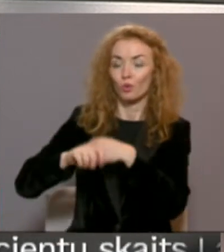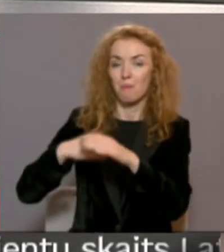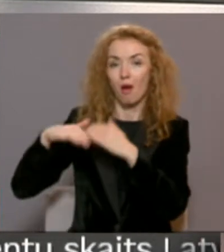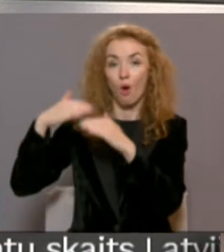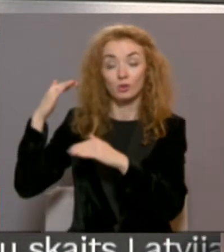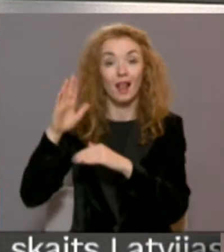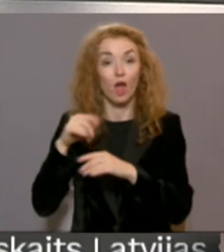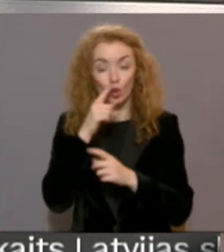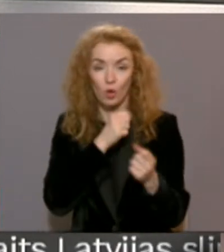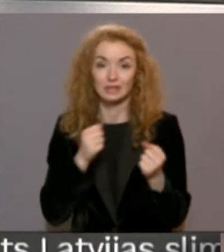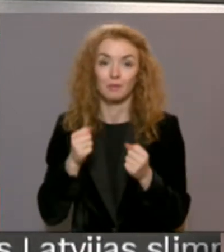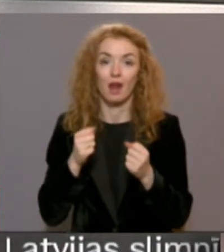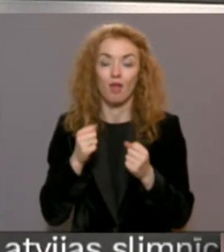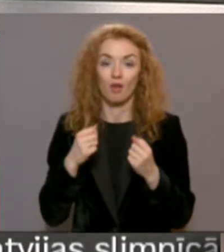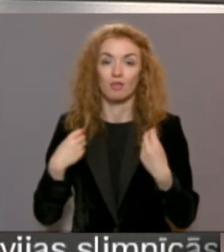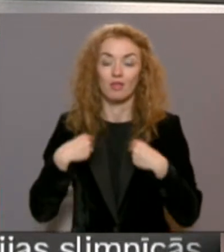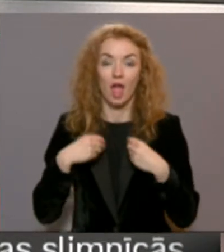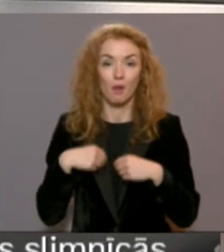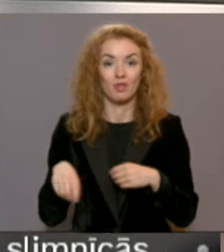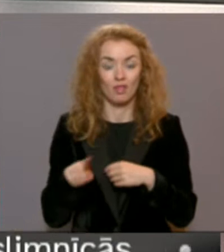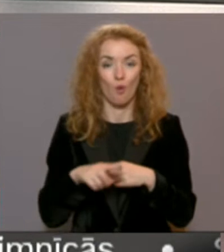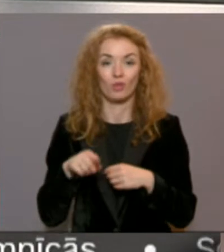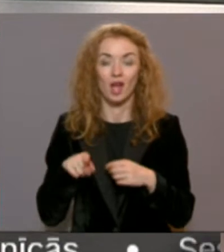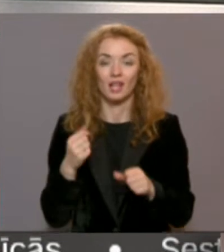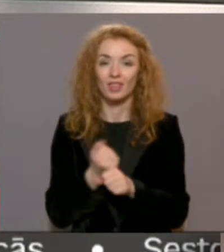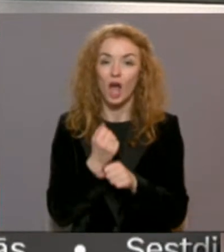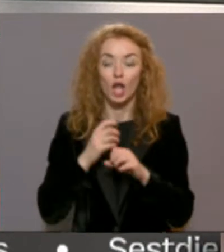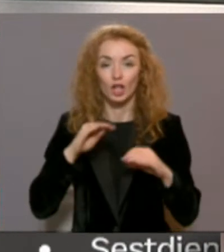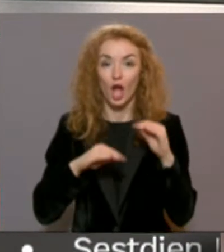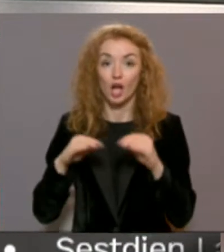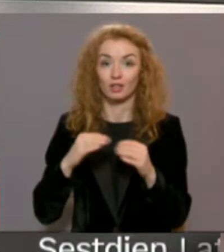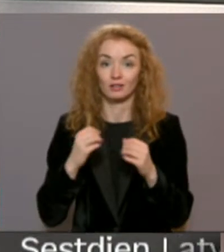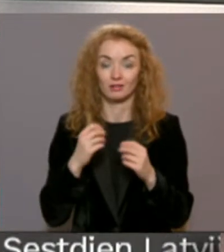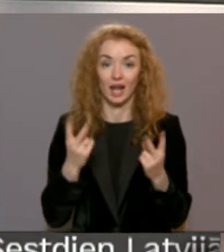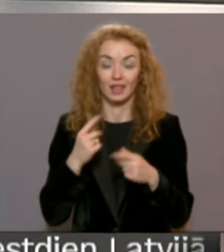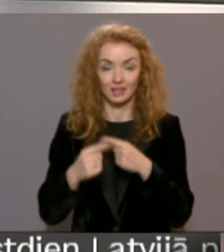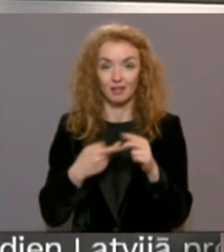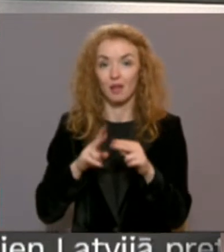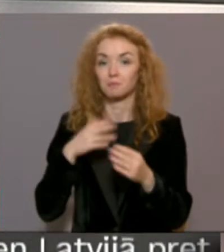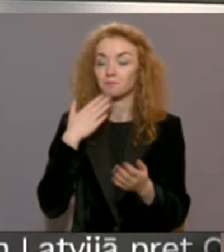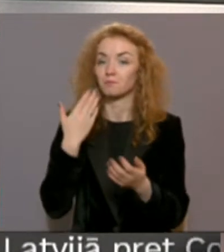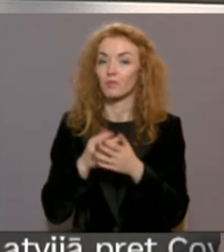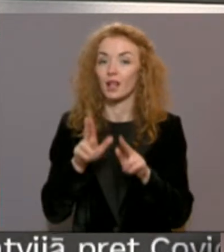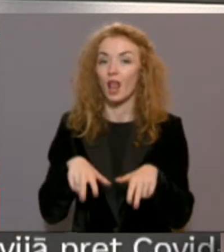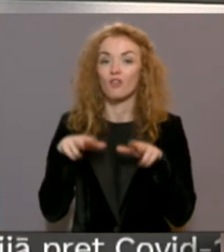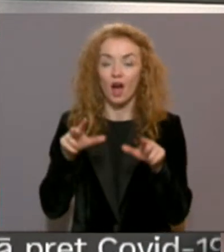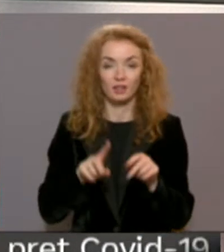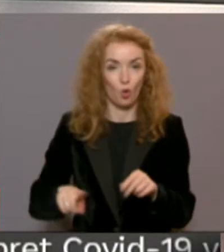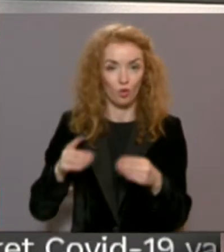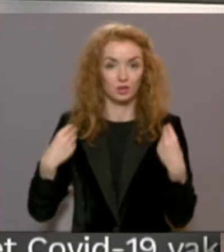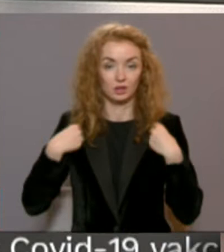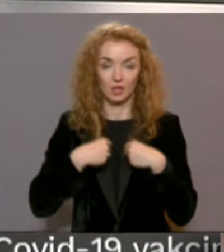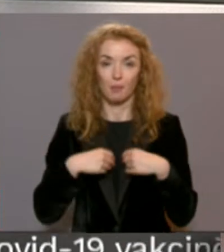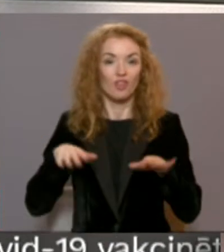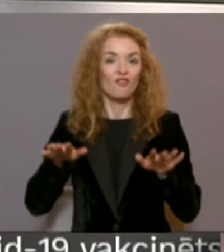Lai stiprinātu tērpa darināšanas tradīcijas, iekļaušanai sarakstā pieteikts arī lielvārdus tautas tērps, uzsverot tieši